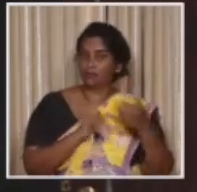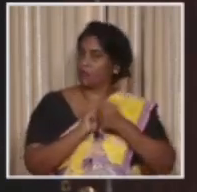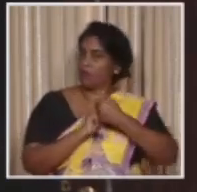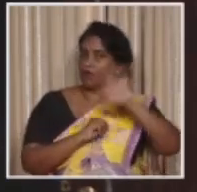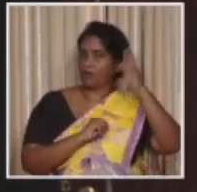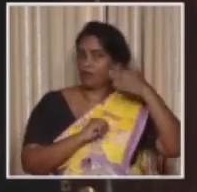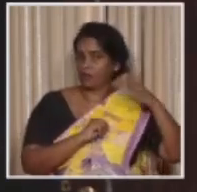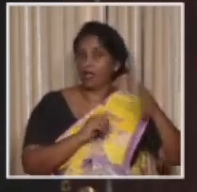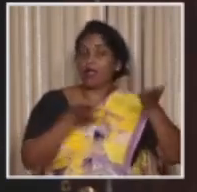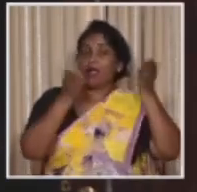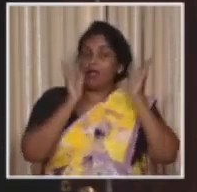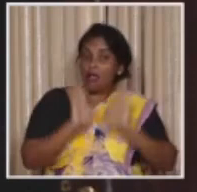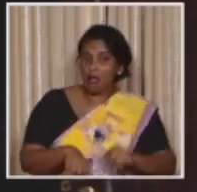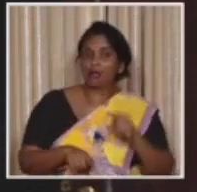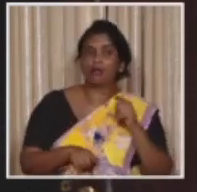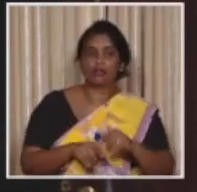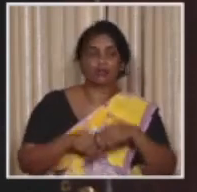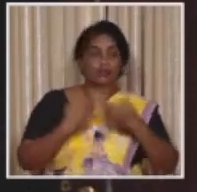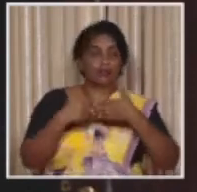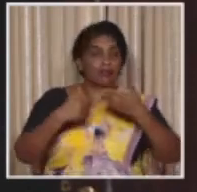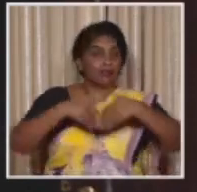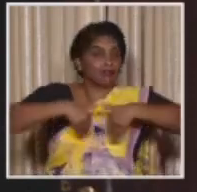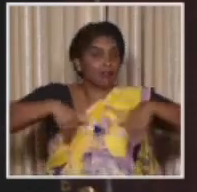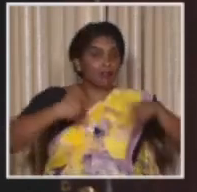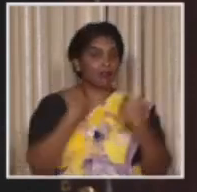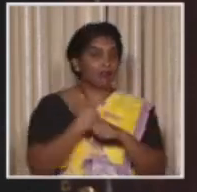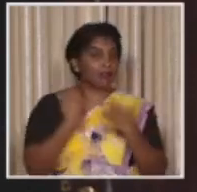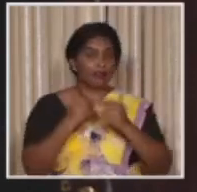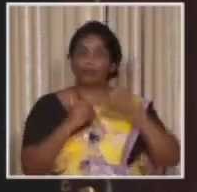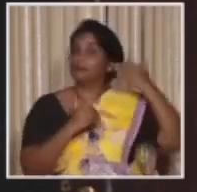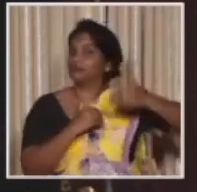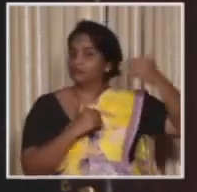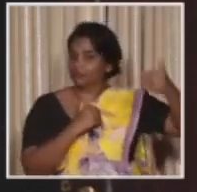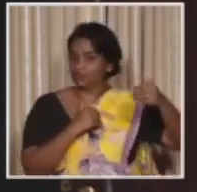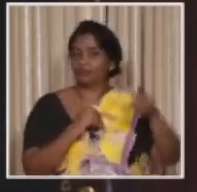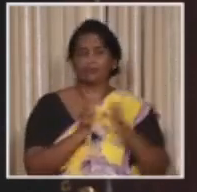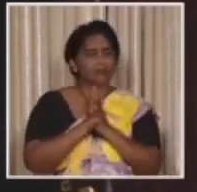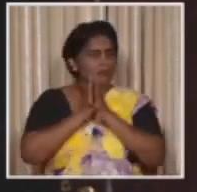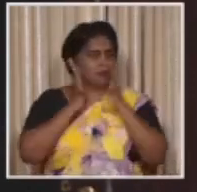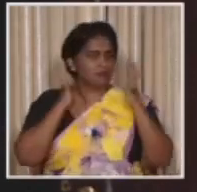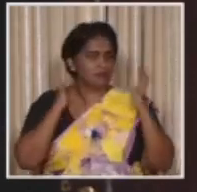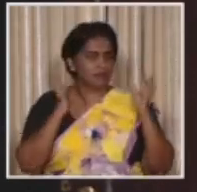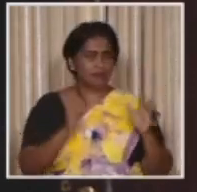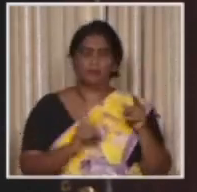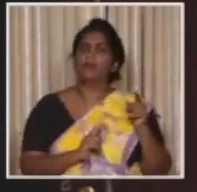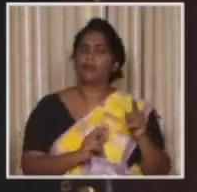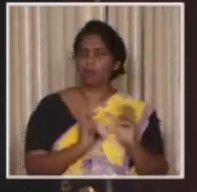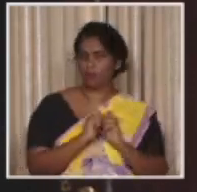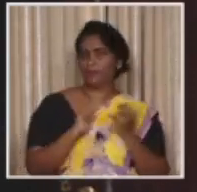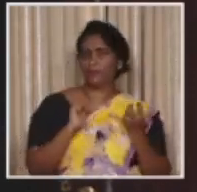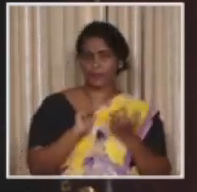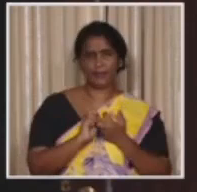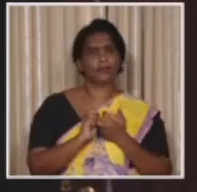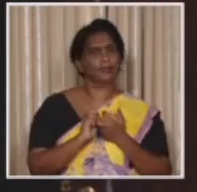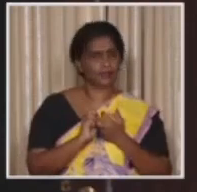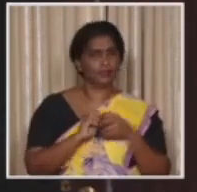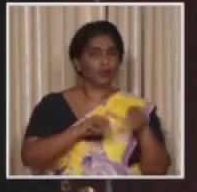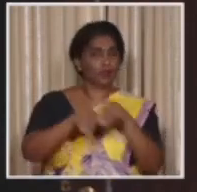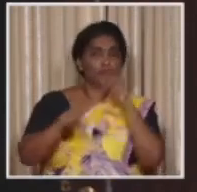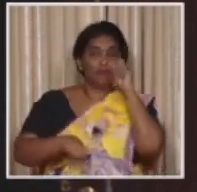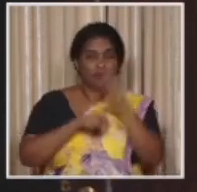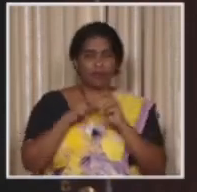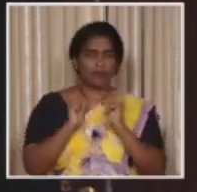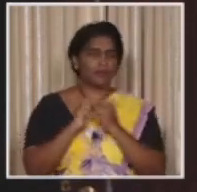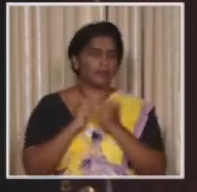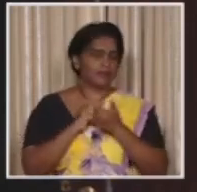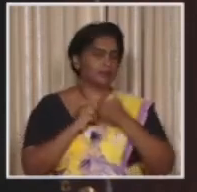හැරෙනවා. අවසානයේ වෙන්නේ මේ වේලි නඩත්තු නොකිරීම නිසා ඉදිරි කාලේ දැවැන්ත විනාශයකට ගොවි ජනතාව